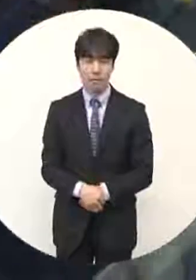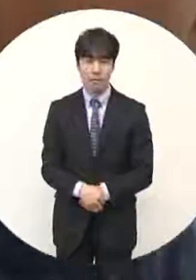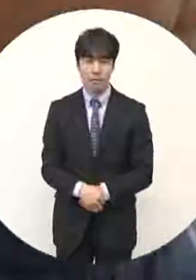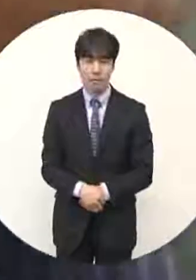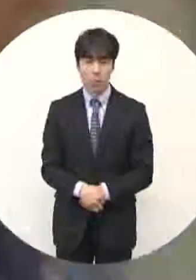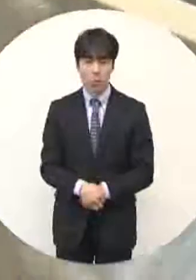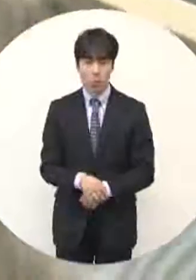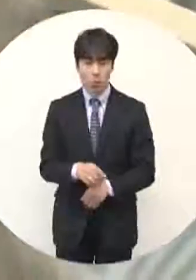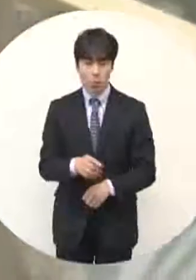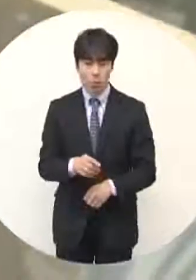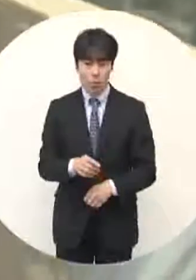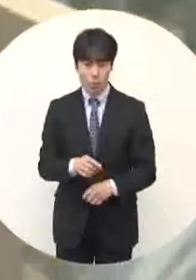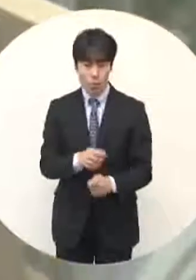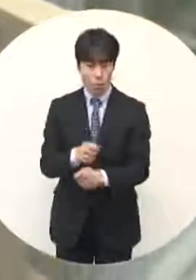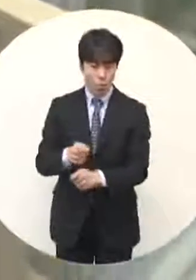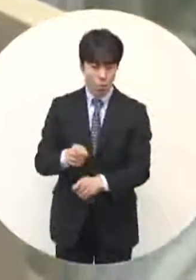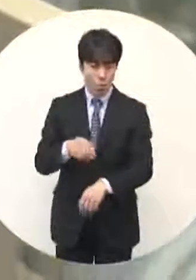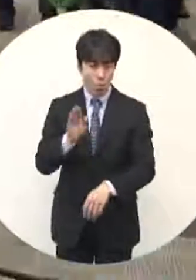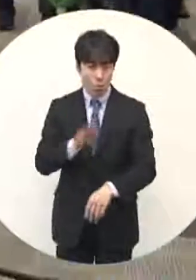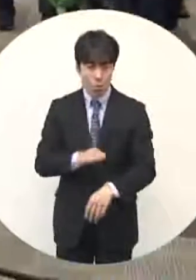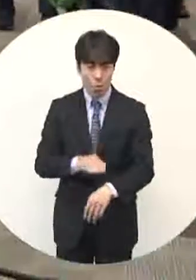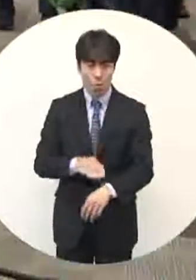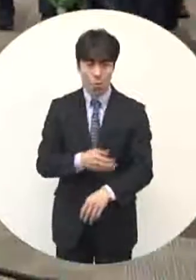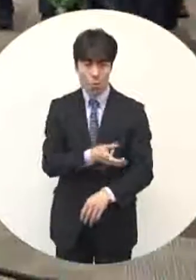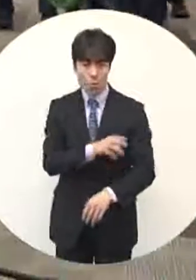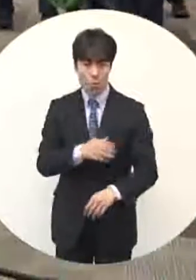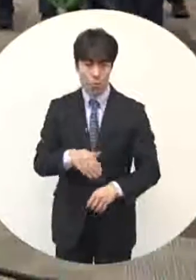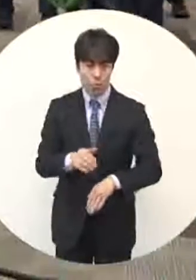すごいすごいすごいすごい、